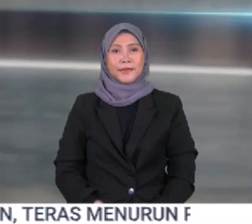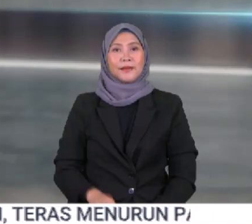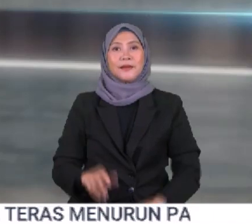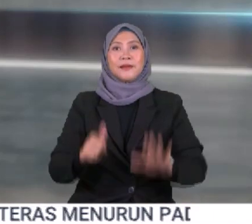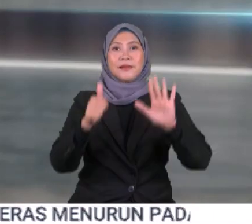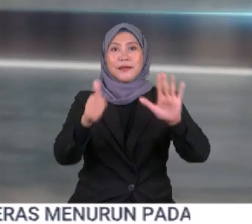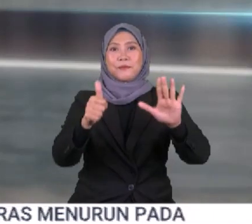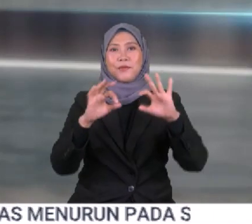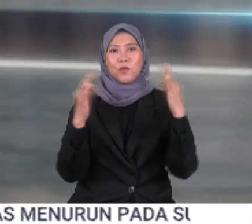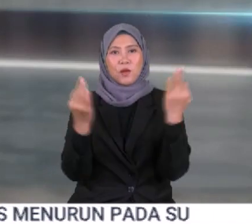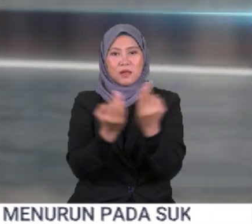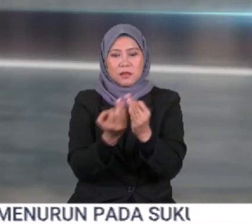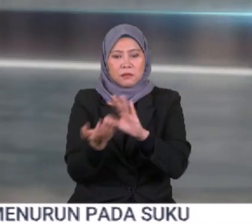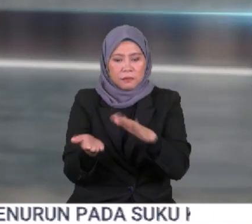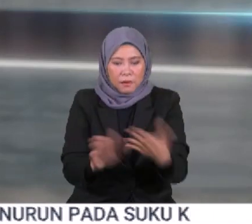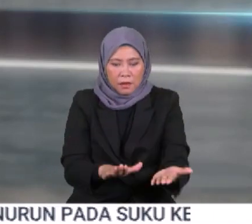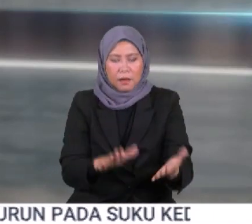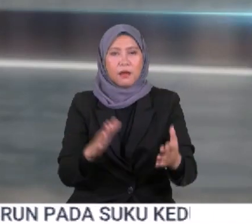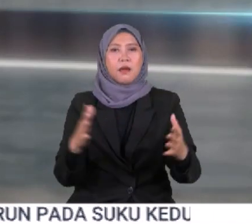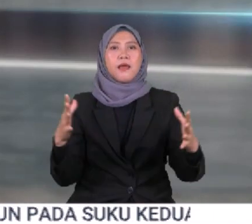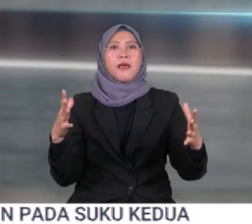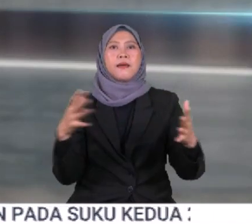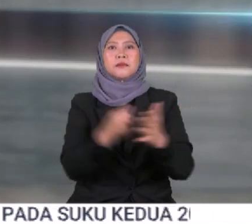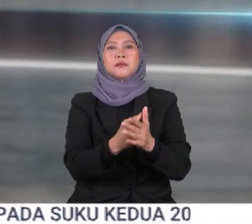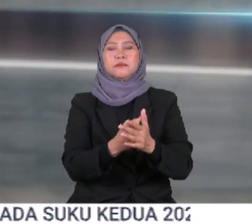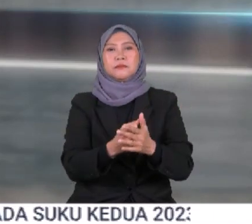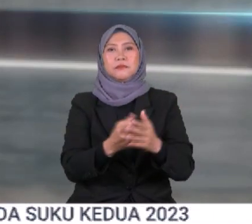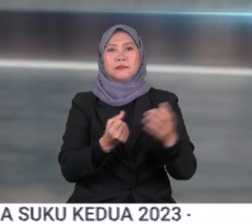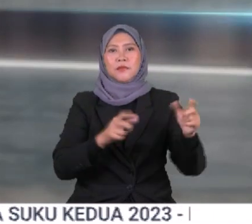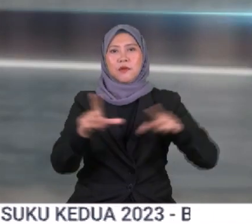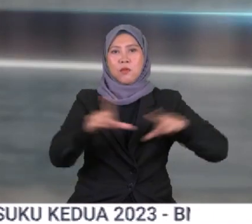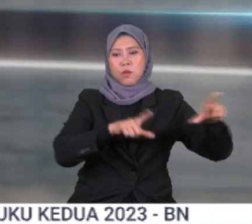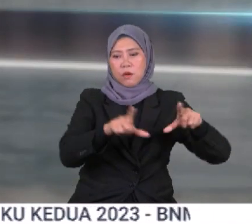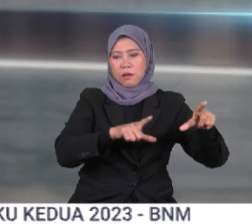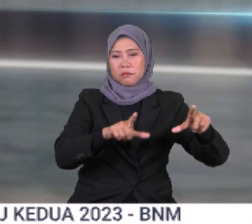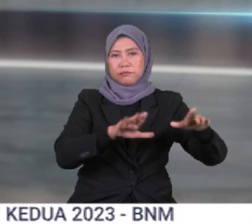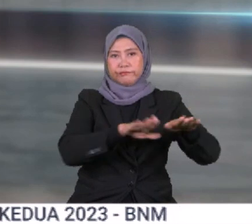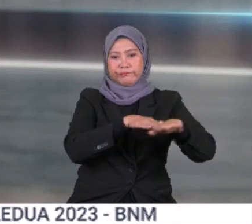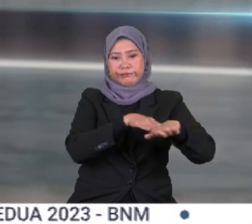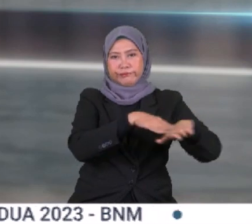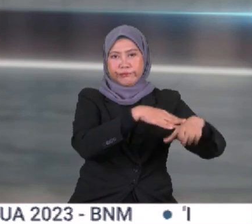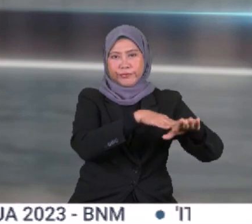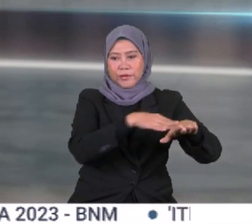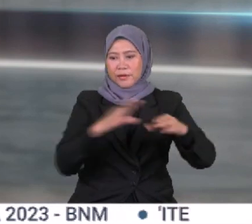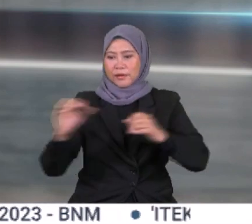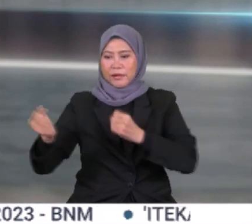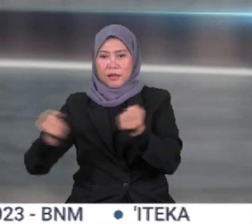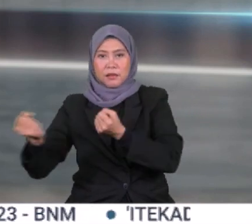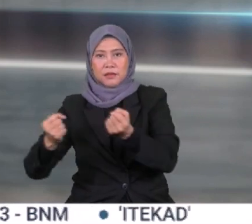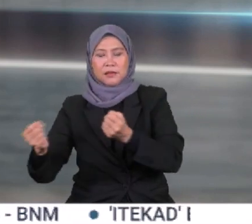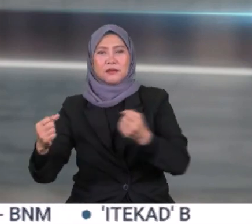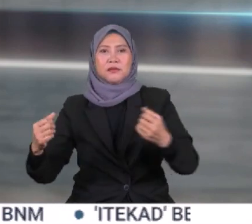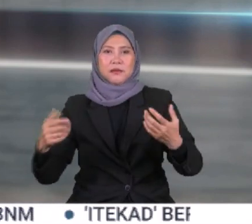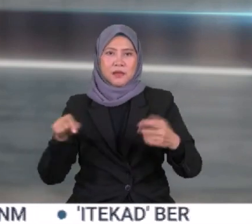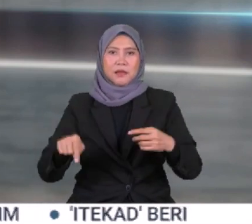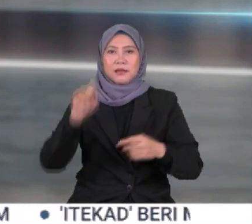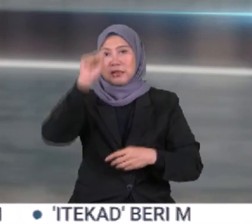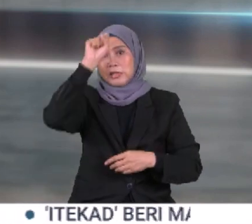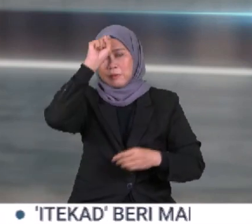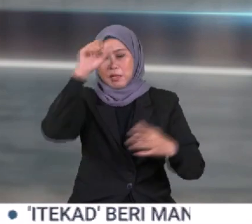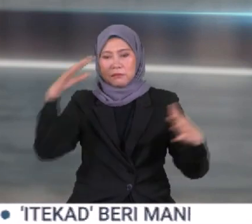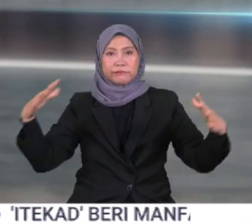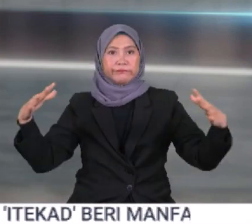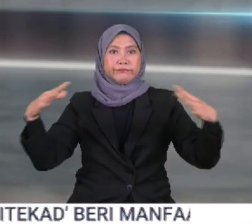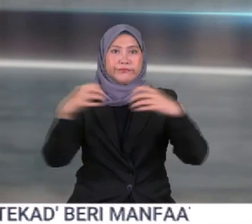keluarga mau dalam satu kemalangan melibatkan sebuah trail dan dua kereta di Jalan segamat Kuantan dekat taman Yayasan segamat